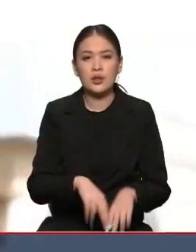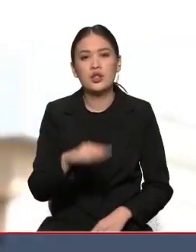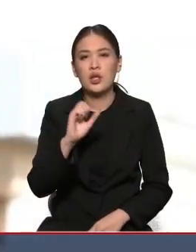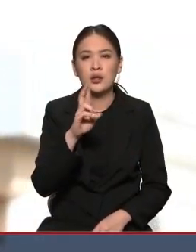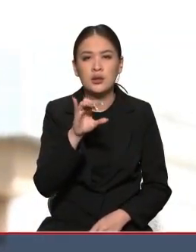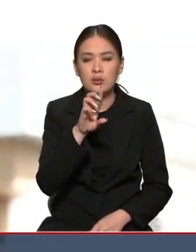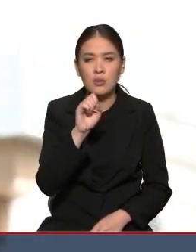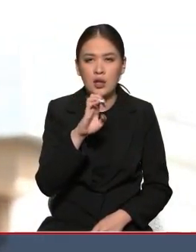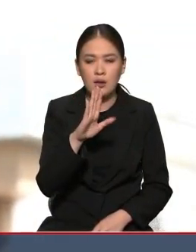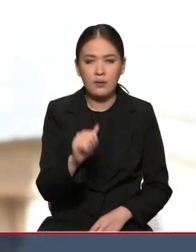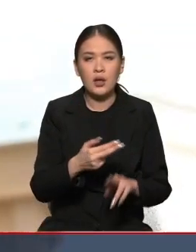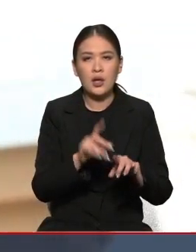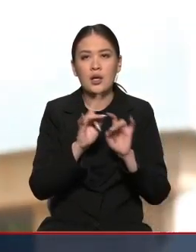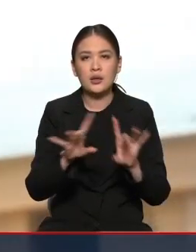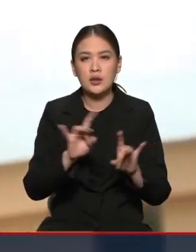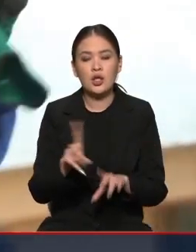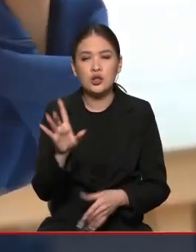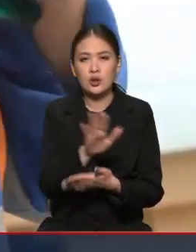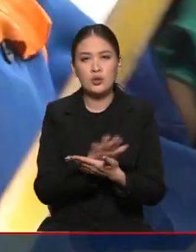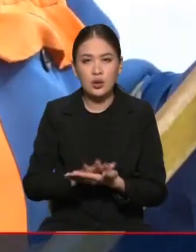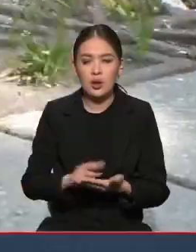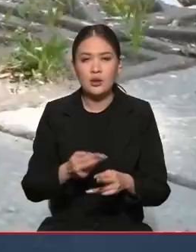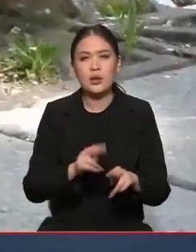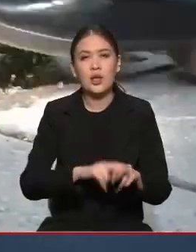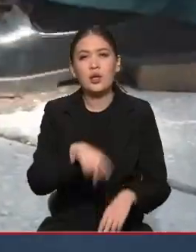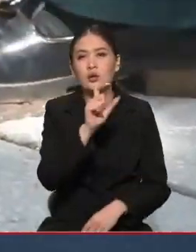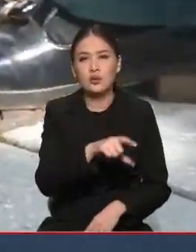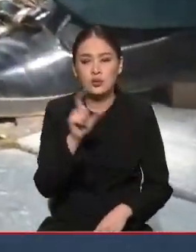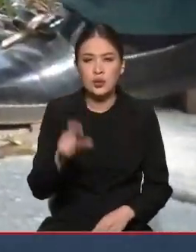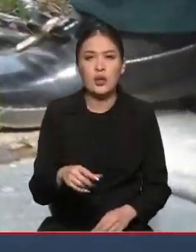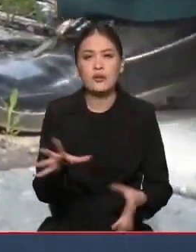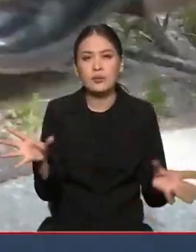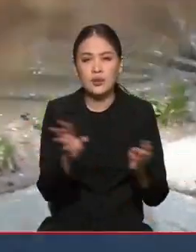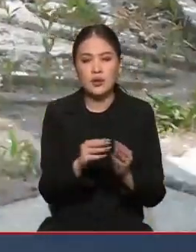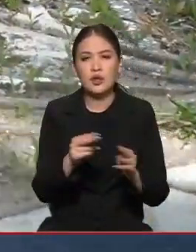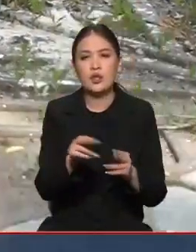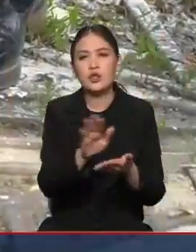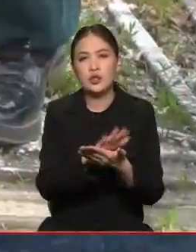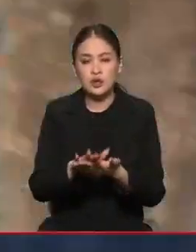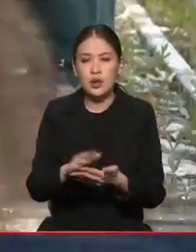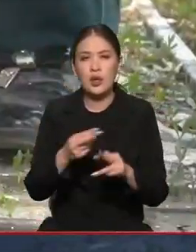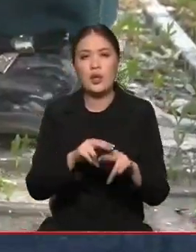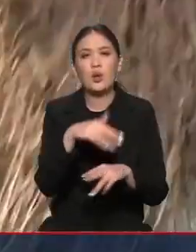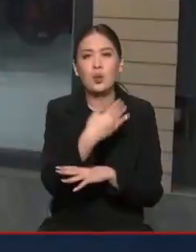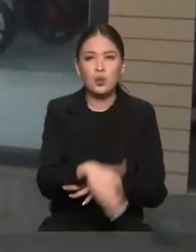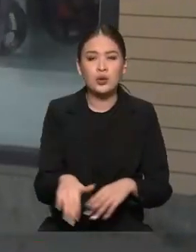Жахсыбаева рассказывает, в уборке территории охотно помогают горожане. Вместе они чистят дворы, парки и